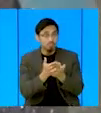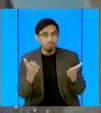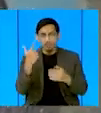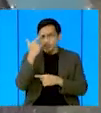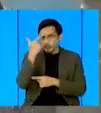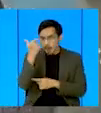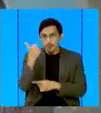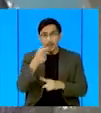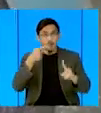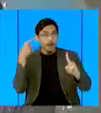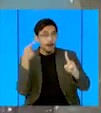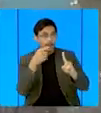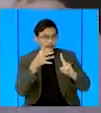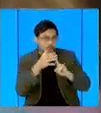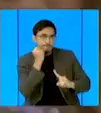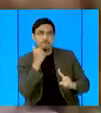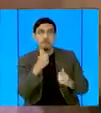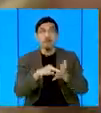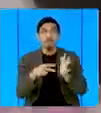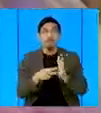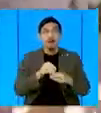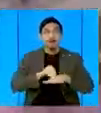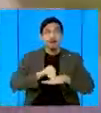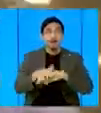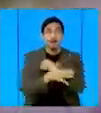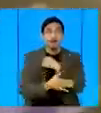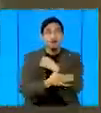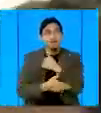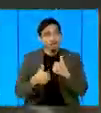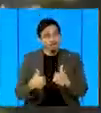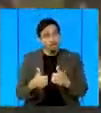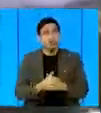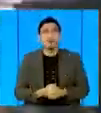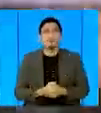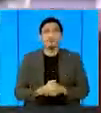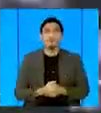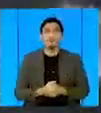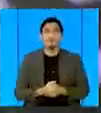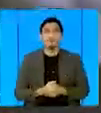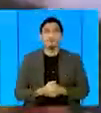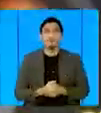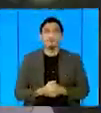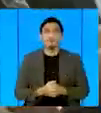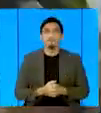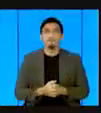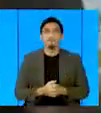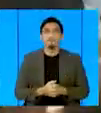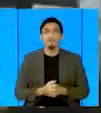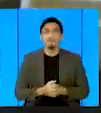misi yang bisa berdampak pada negara mereka masing-masing. Dari Jakarta, Jessica Valeri dan Dimas Winardi, iNews melaporkan.